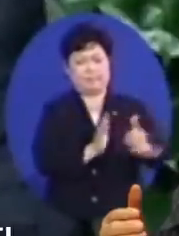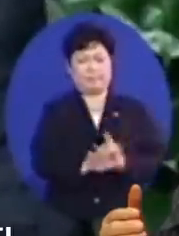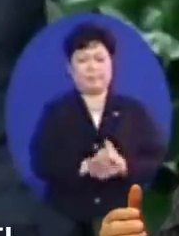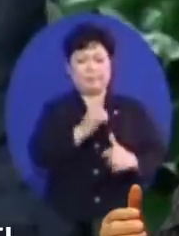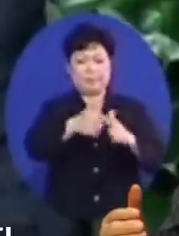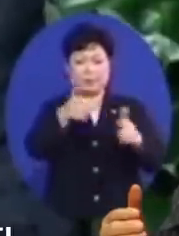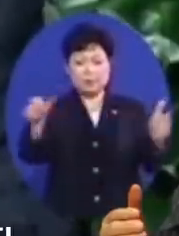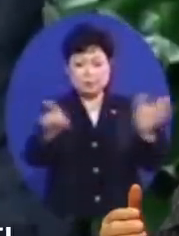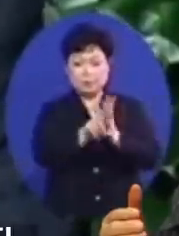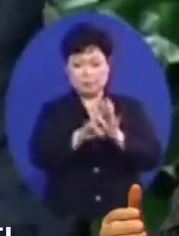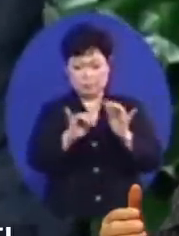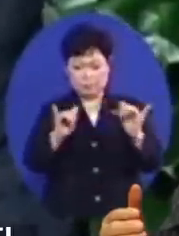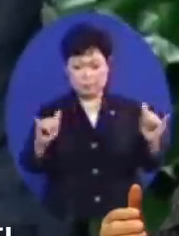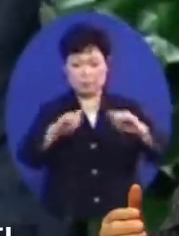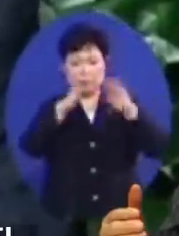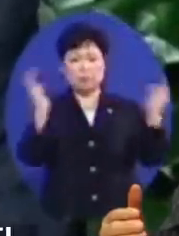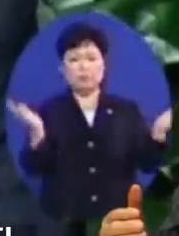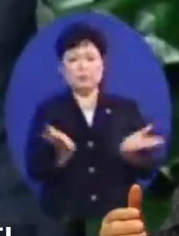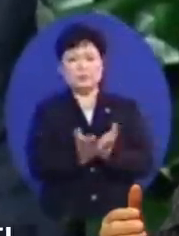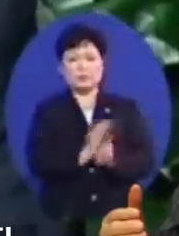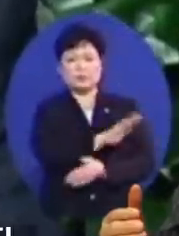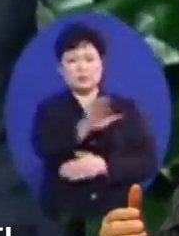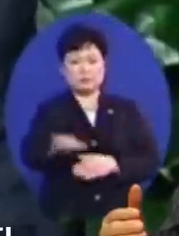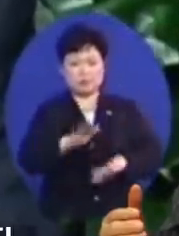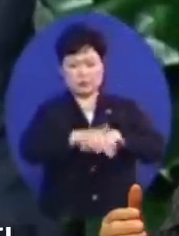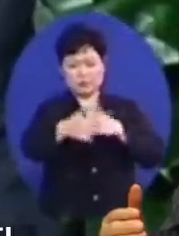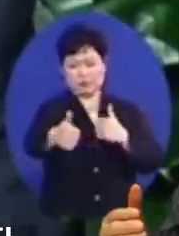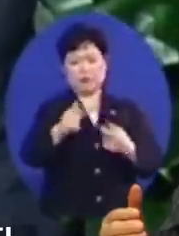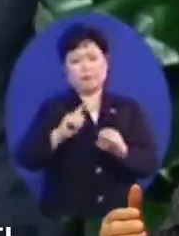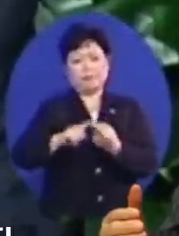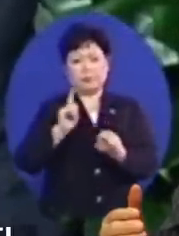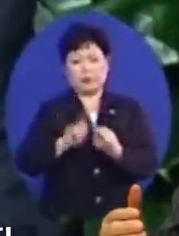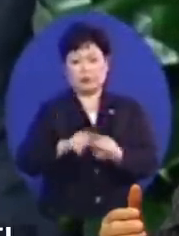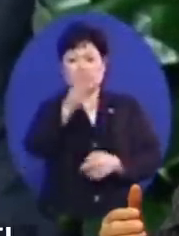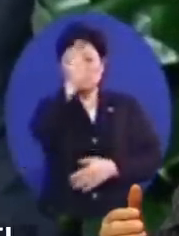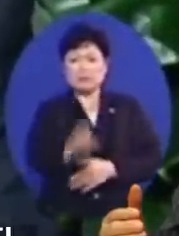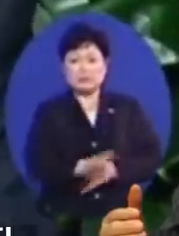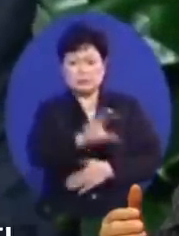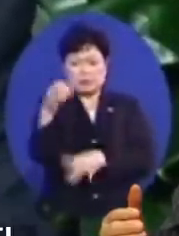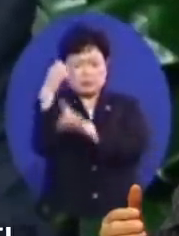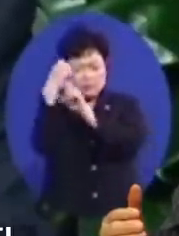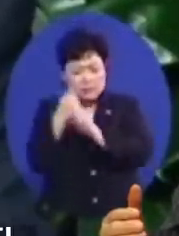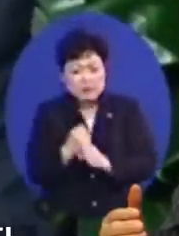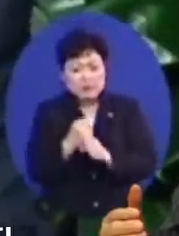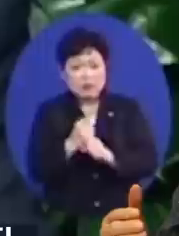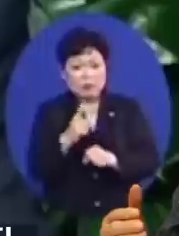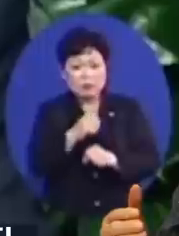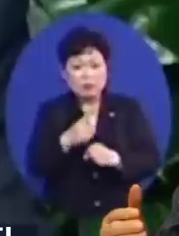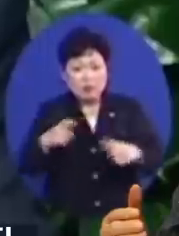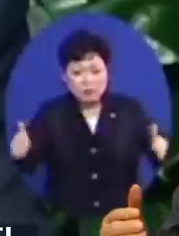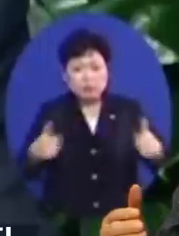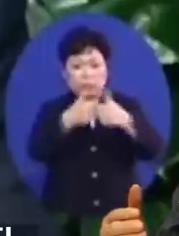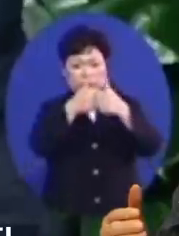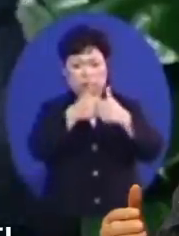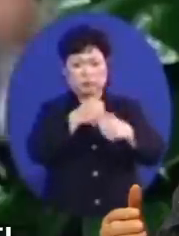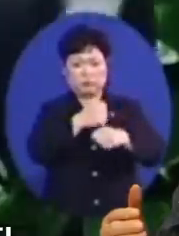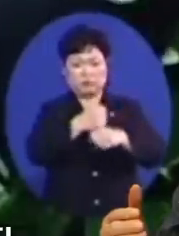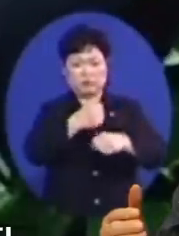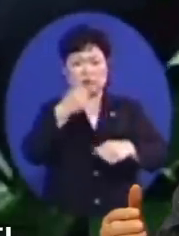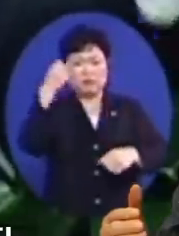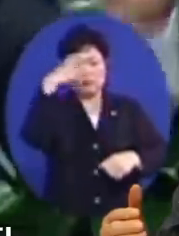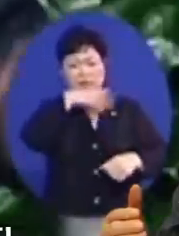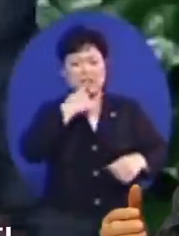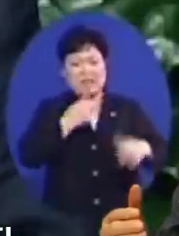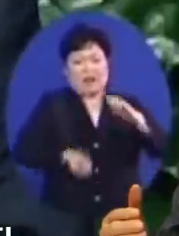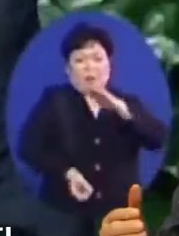사람은 모든 우리의 적들에 대해서 십자가를 의지하고 저항을 해야 돼요. 그냥 항복하고 두 손